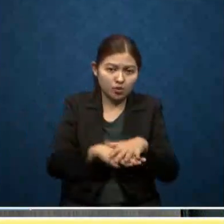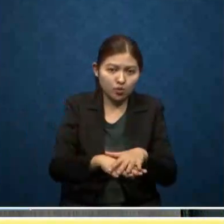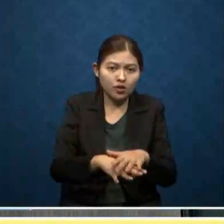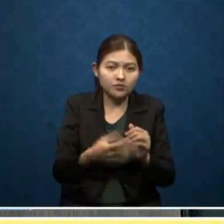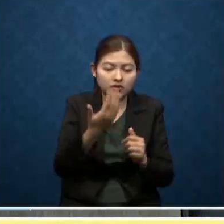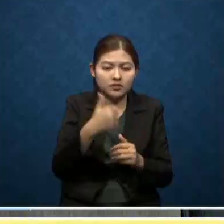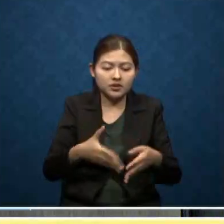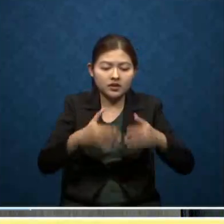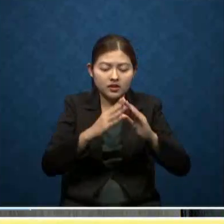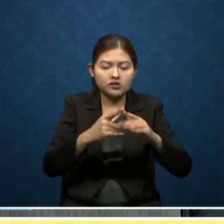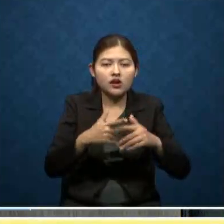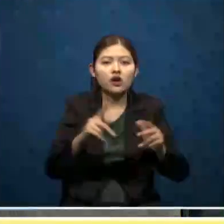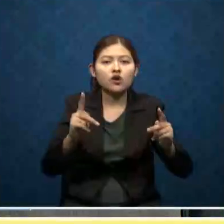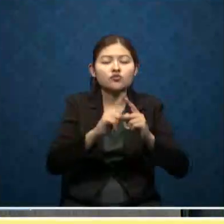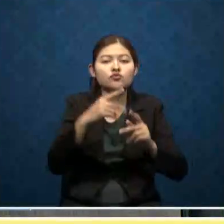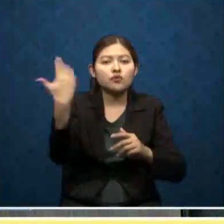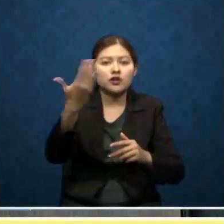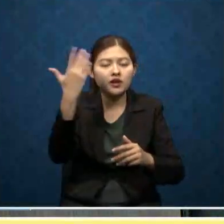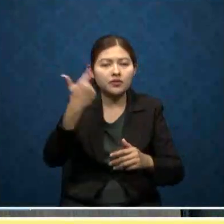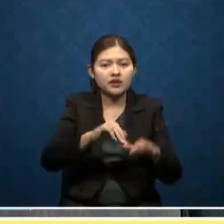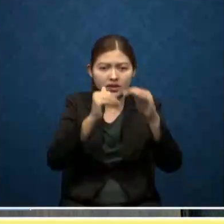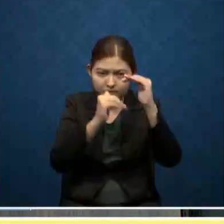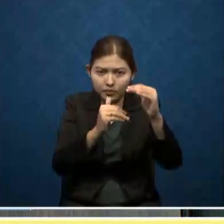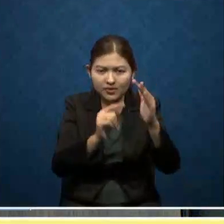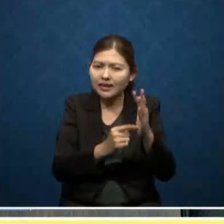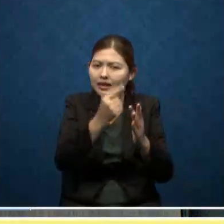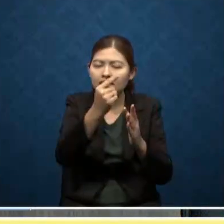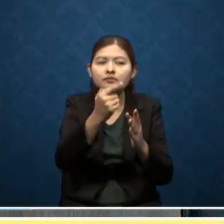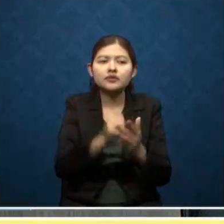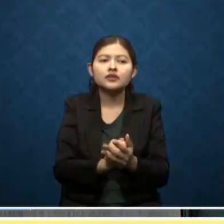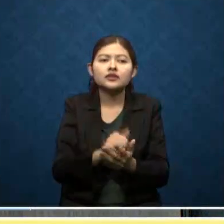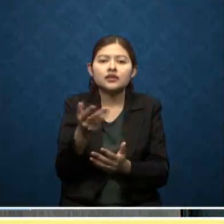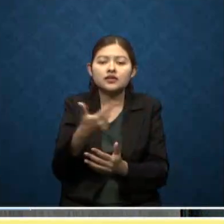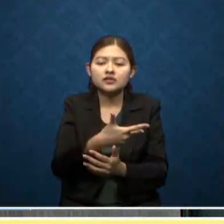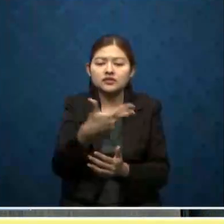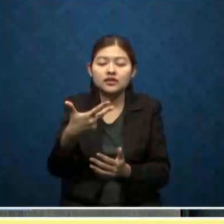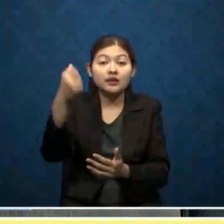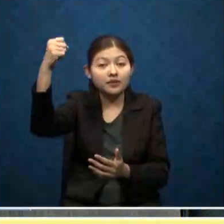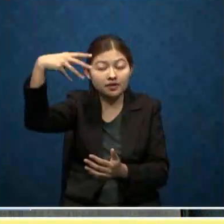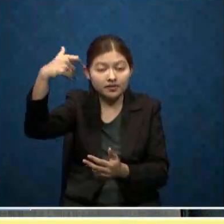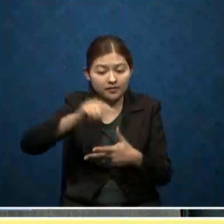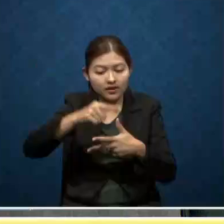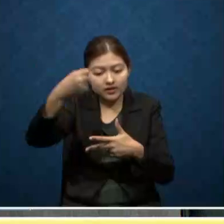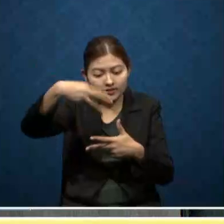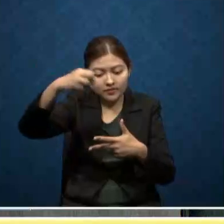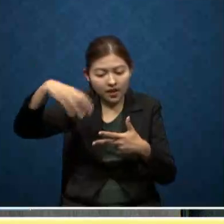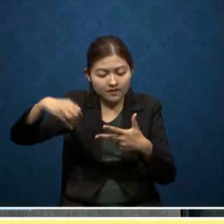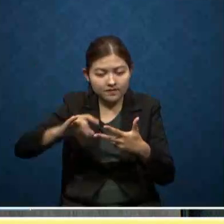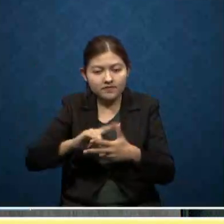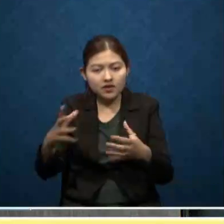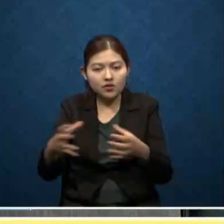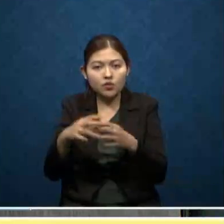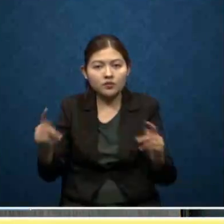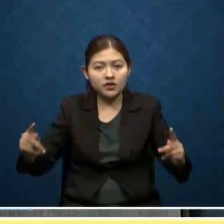ตั้งกระทรวงพลังงานมานั้นกำหนดอยู่แล้วตั้งแรกเลยนะครับว่าให้ทั้ง 3การไฟฟ้านั้นมาอยู่ที่กระทรวงพลังงานนะครับแต่ทาง